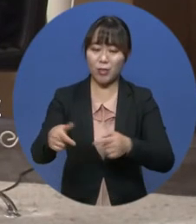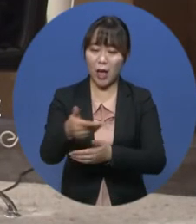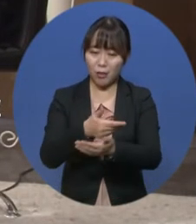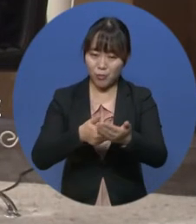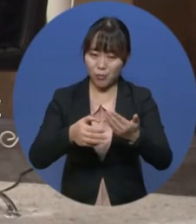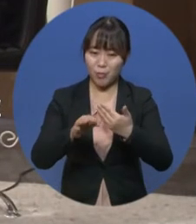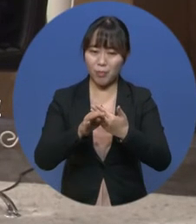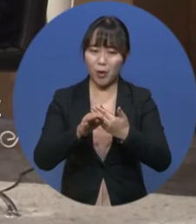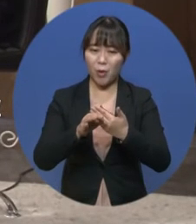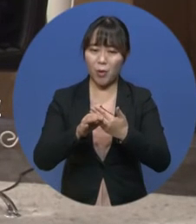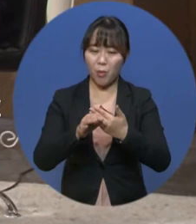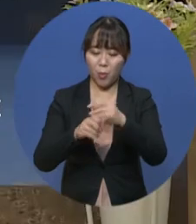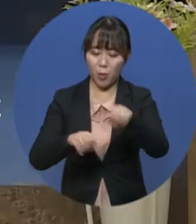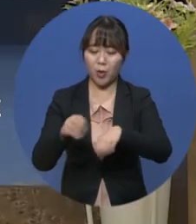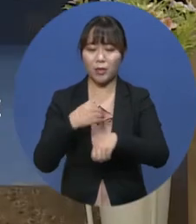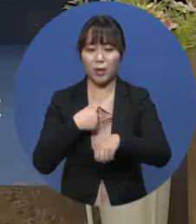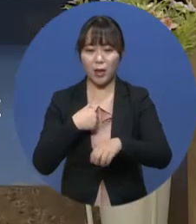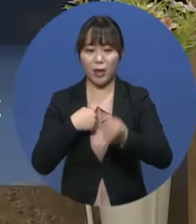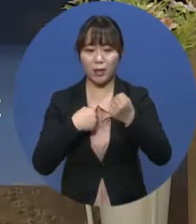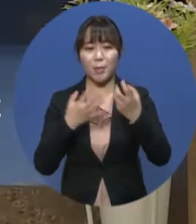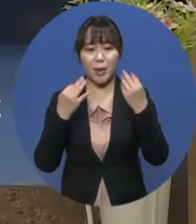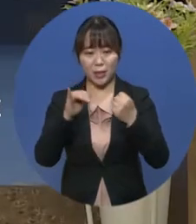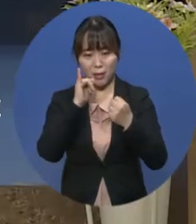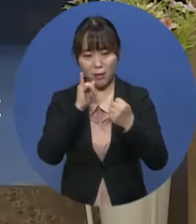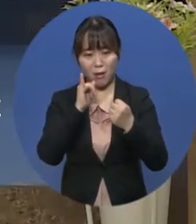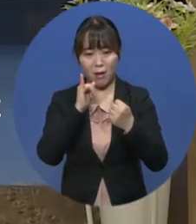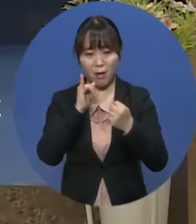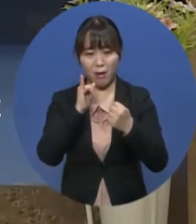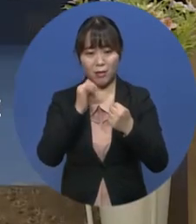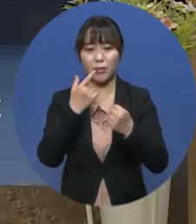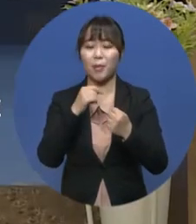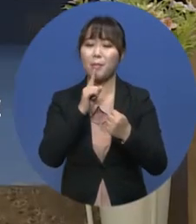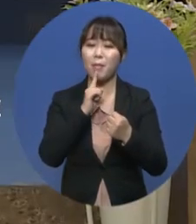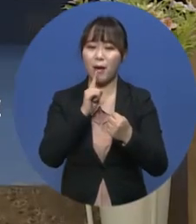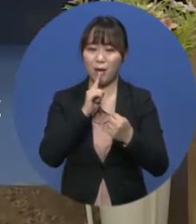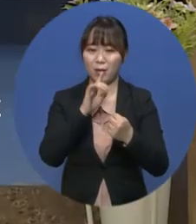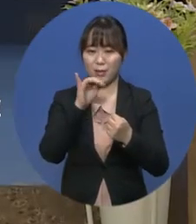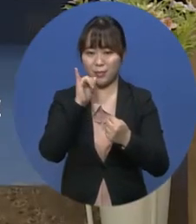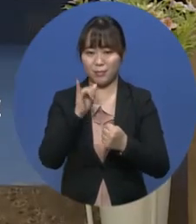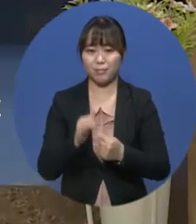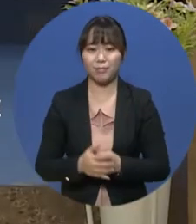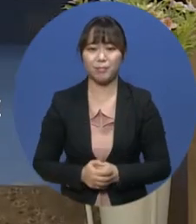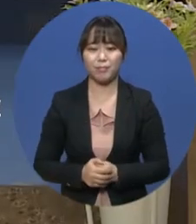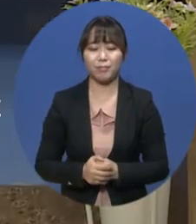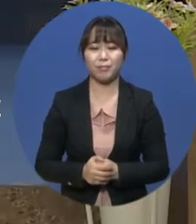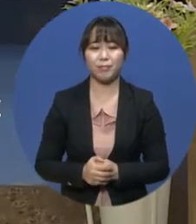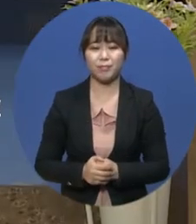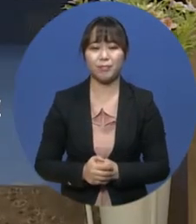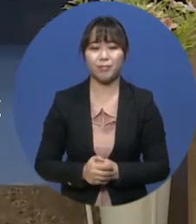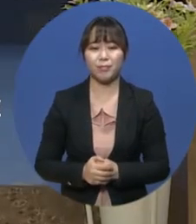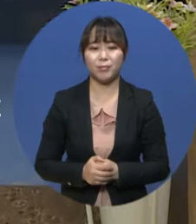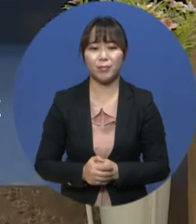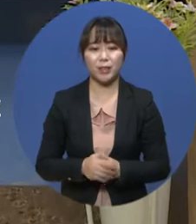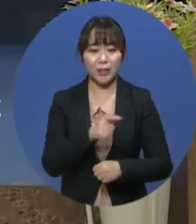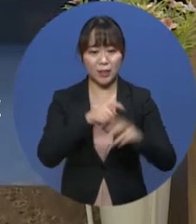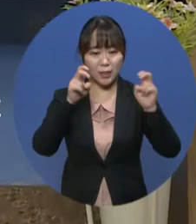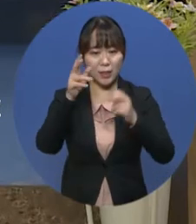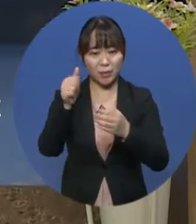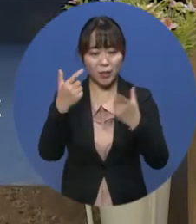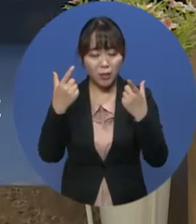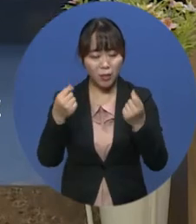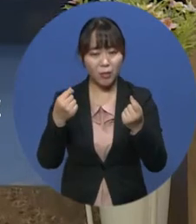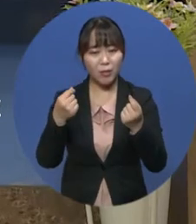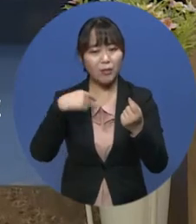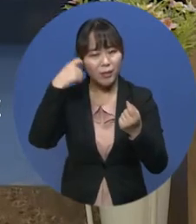또 제가 오히려 얻는 게 많다 자신이 스스로 없는게 많아서 이런 말이 있던데 이제 이 사장님께서도 이제 그런